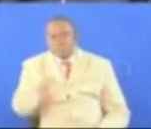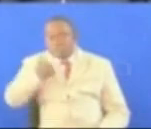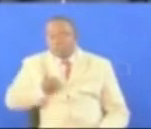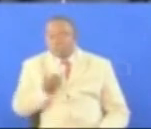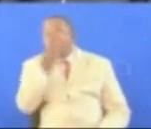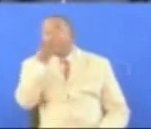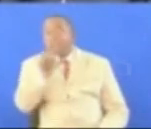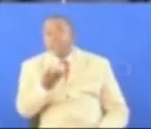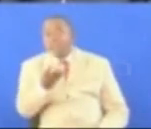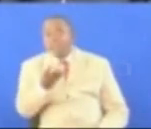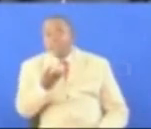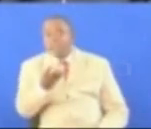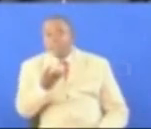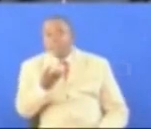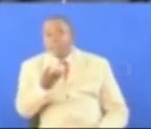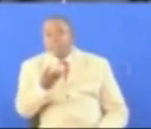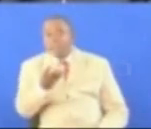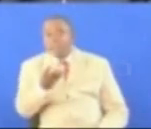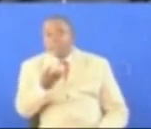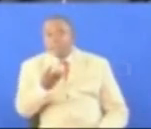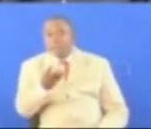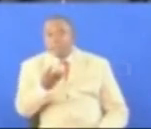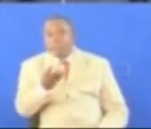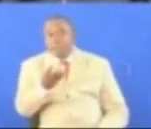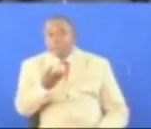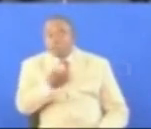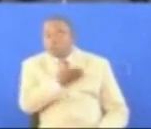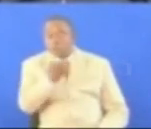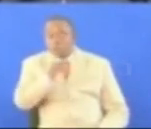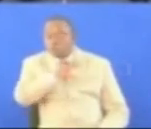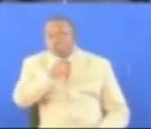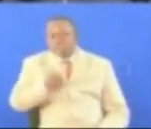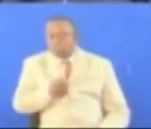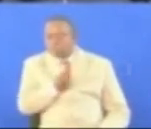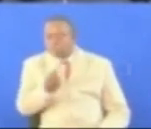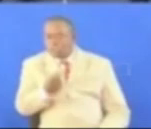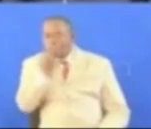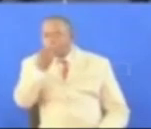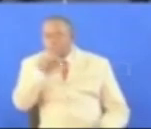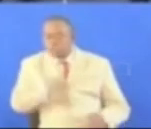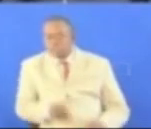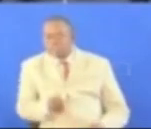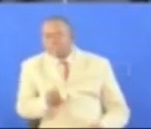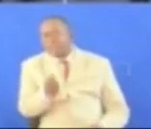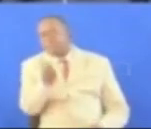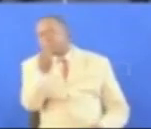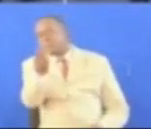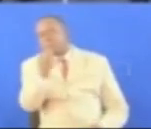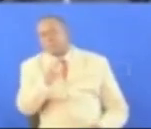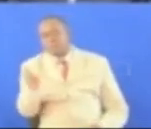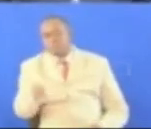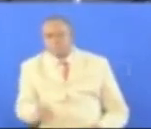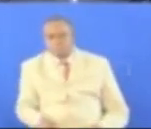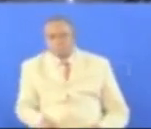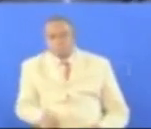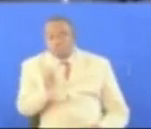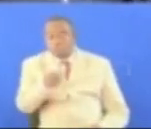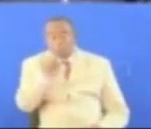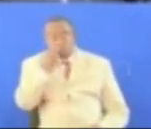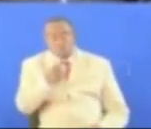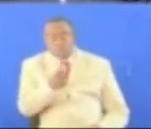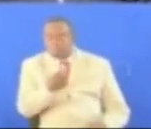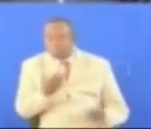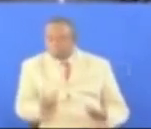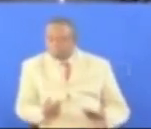wanne wanaezaa watoto wawili ni mmoja tu, wengine wanazaa mmoja, mengine labda hawazai. Watu wanaona population yao